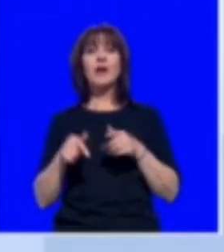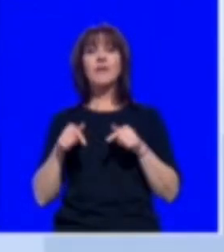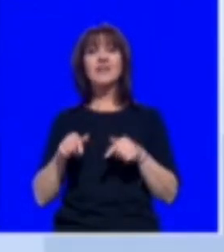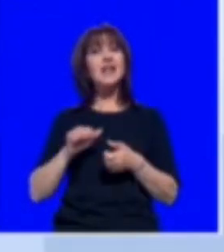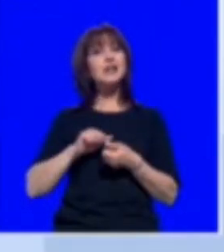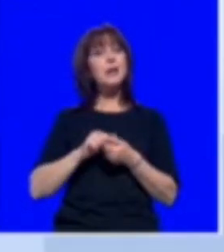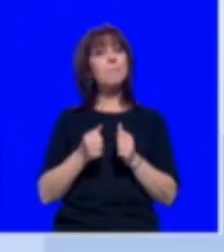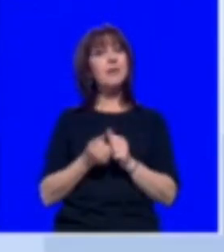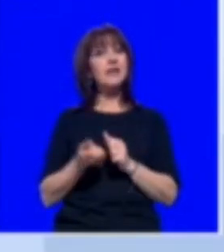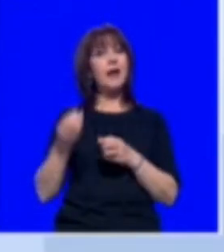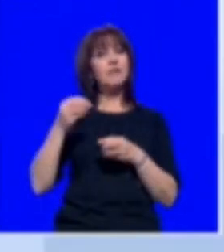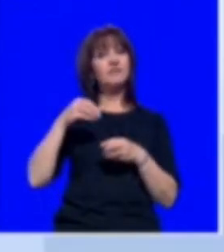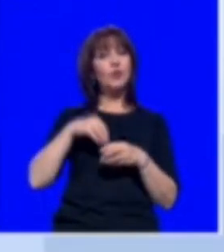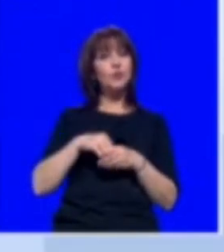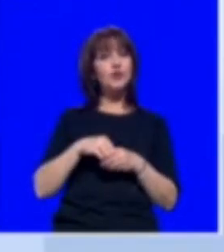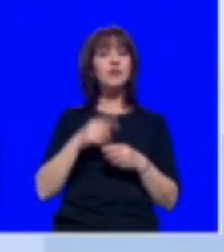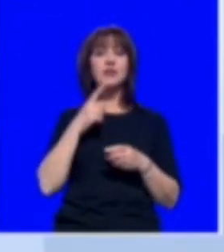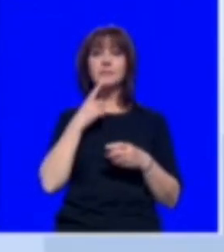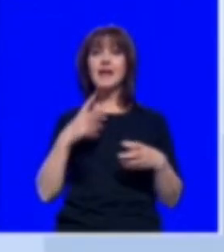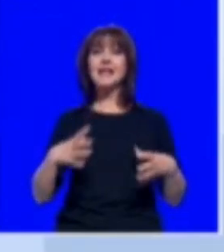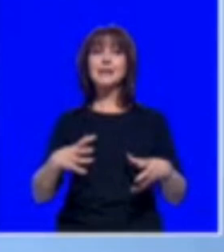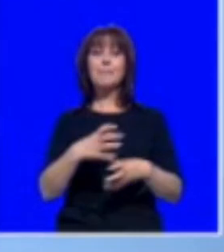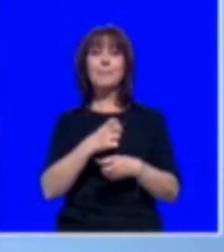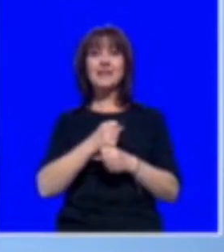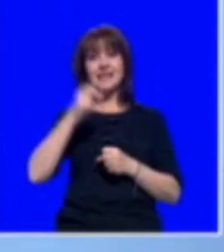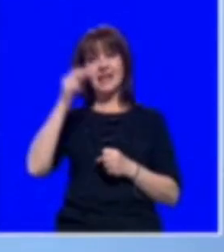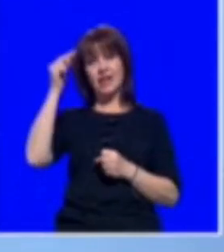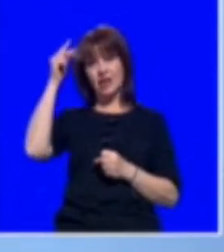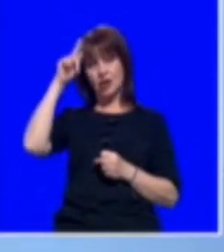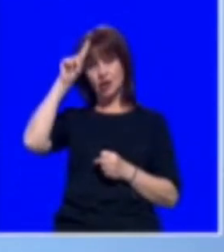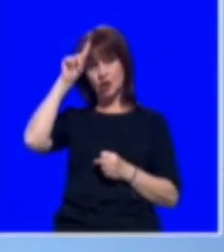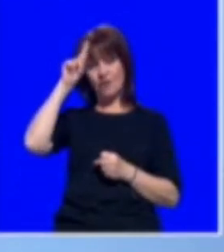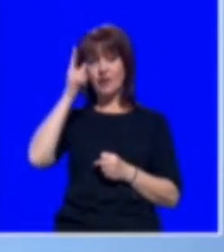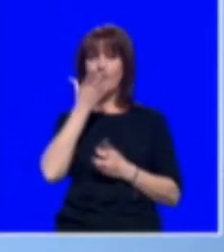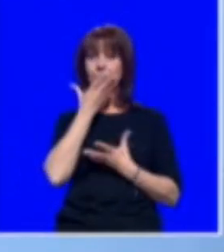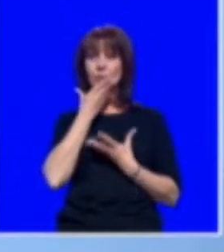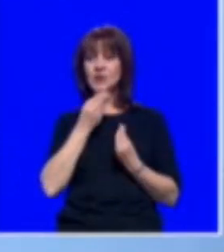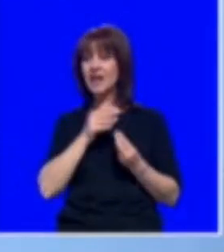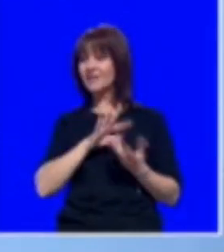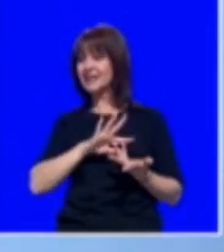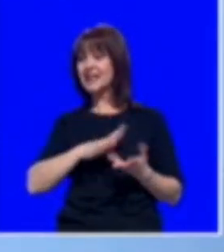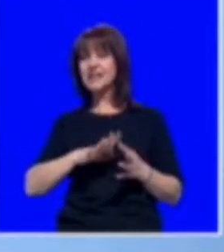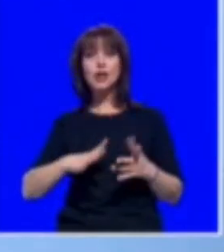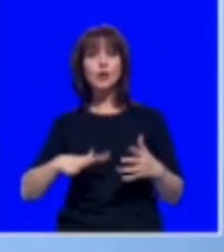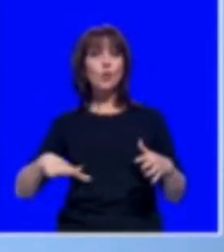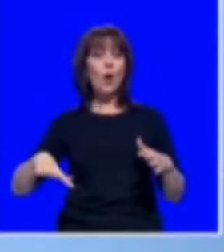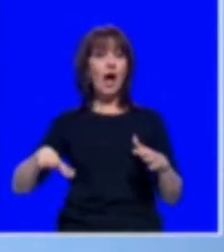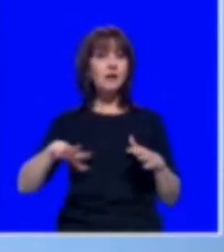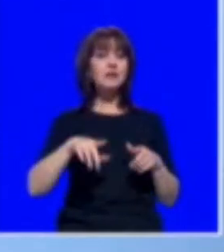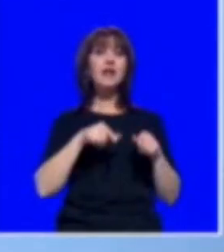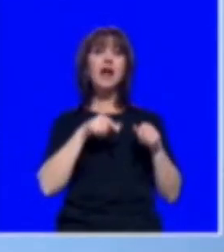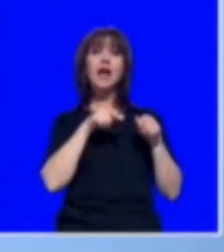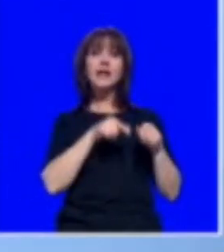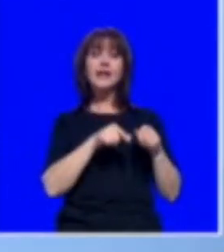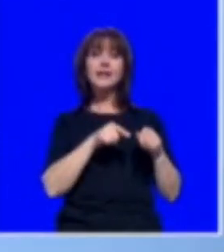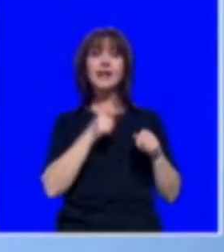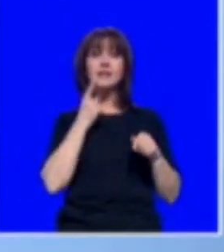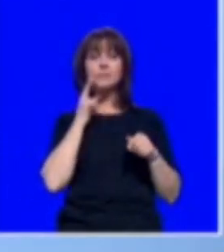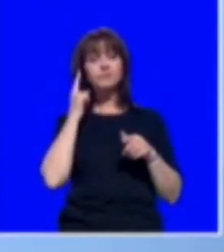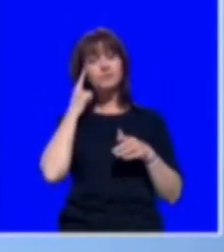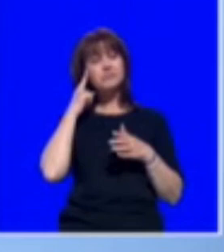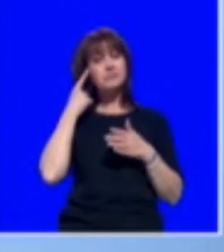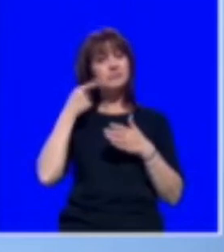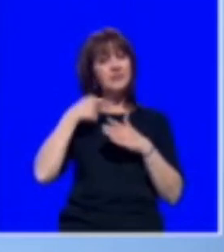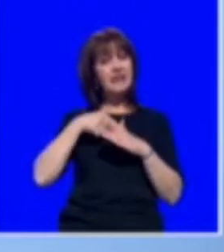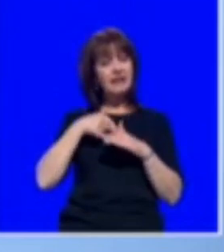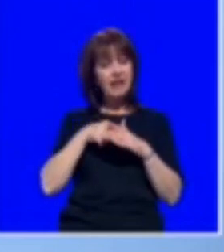в тази битка бяхме включително с Спаси София. Те много добре познават ситуацията и те бяха тези, които детайлно